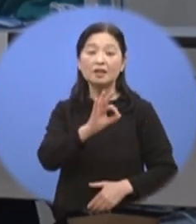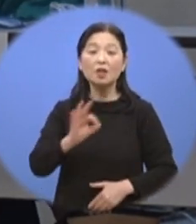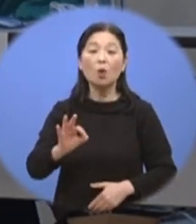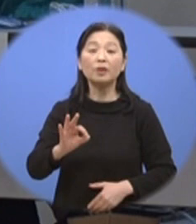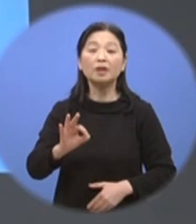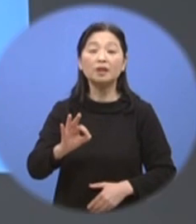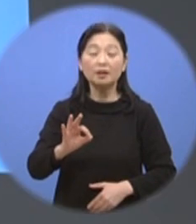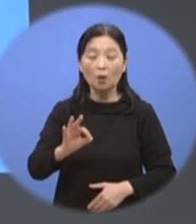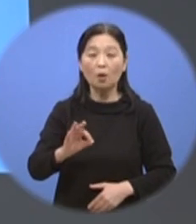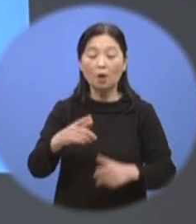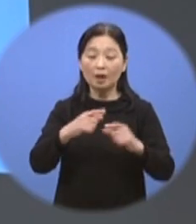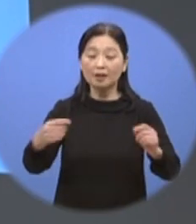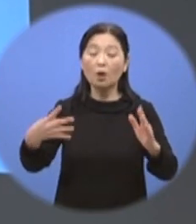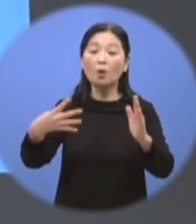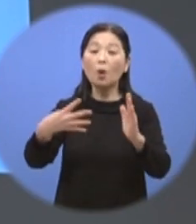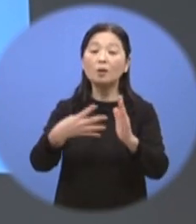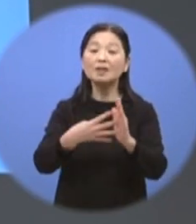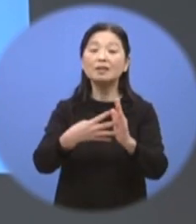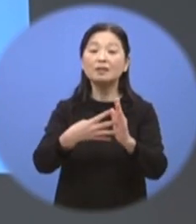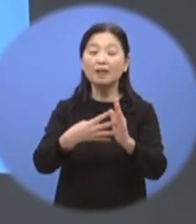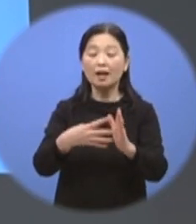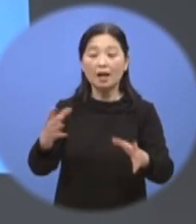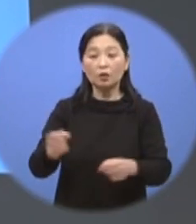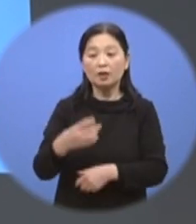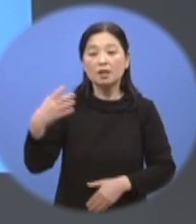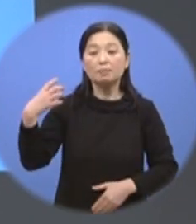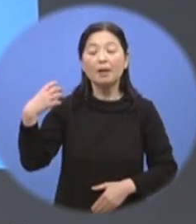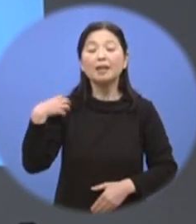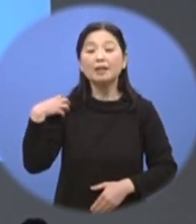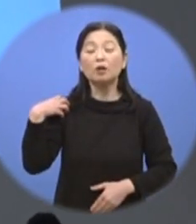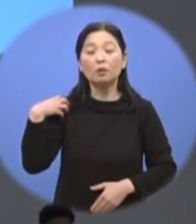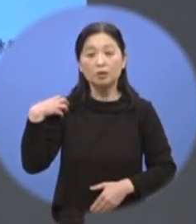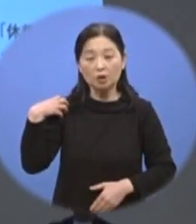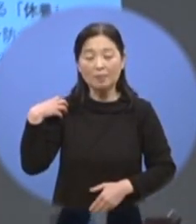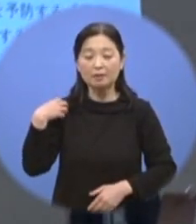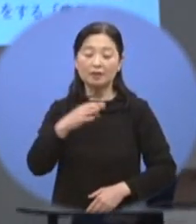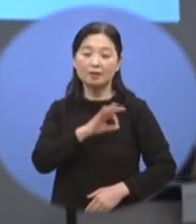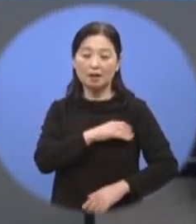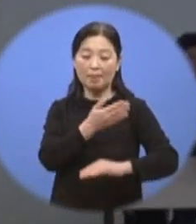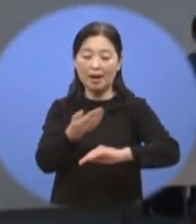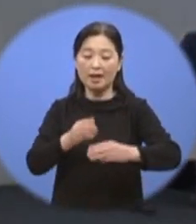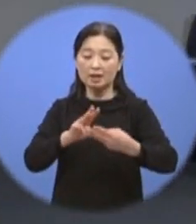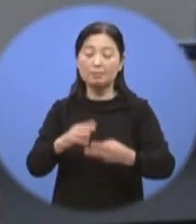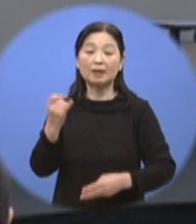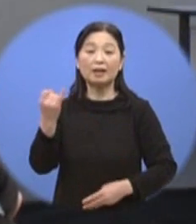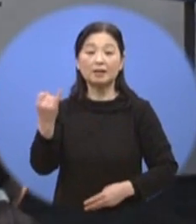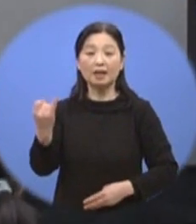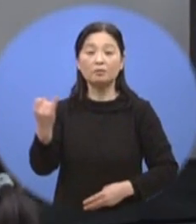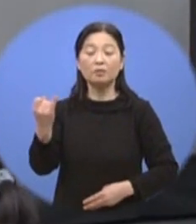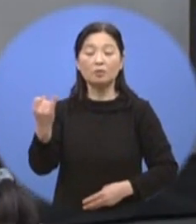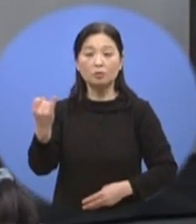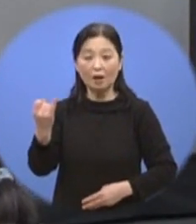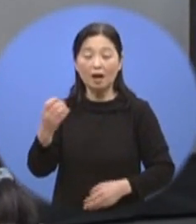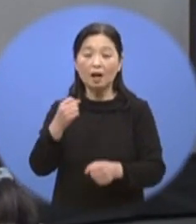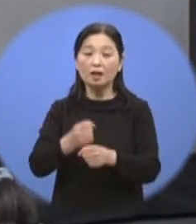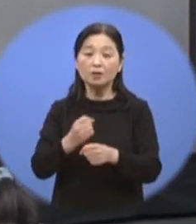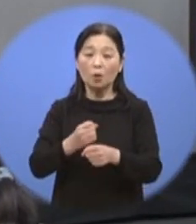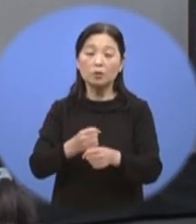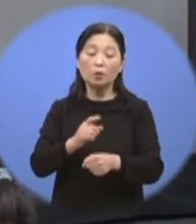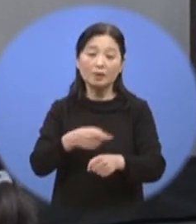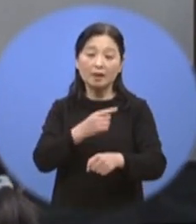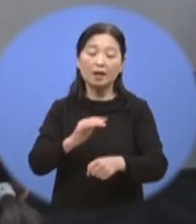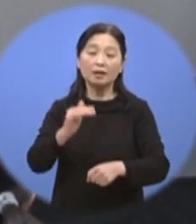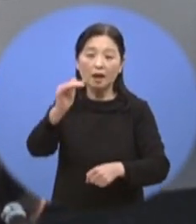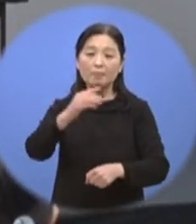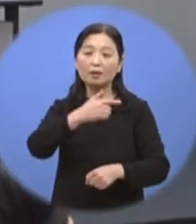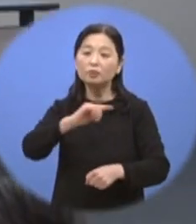法人で取締役を務める島田さんは、集中力や創造性が高まるとワーケーションの魅力を強調し